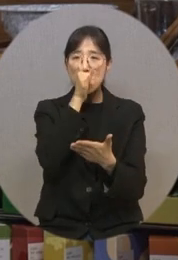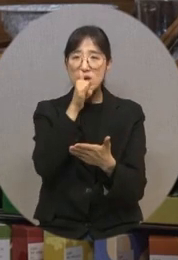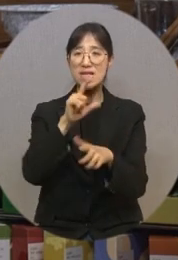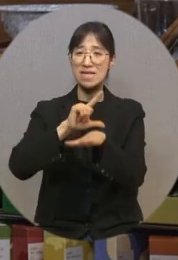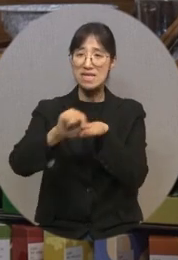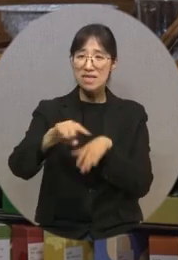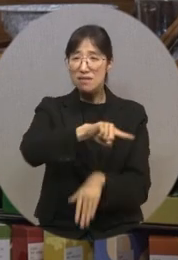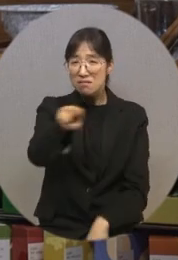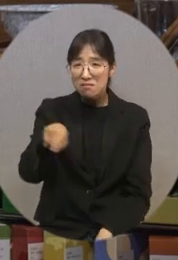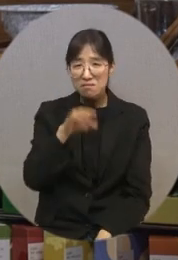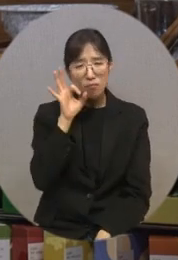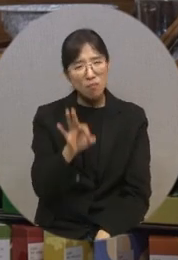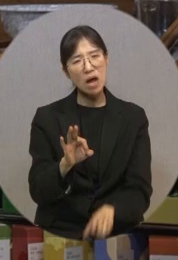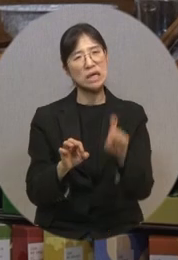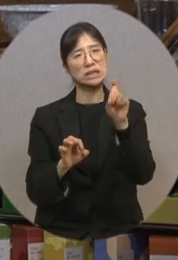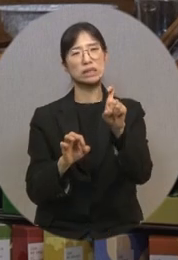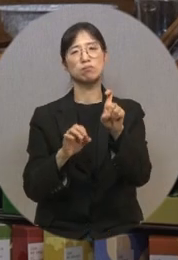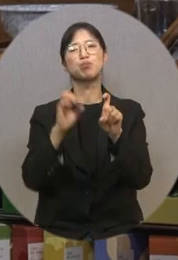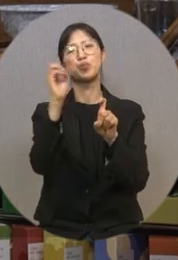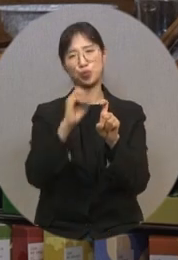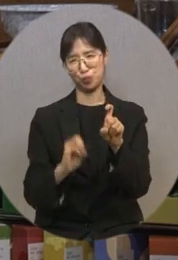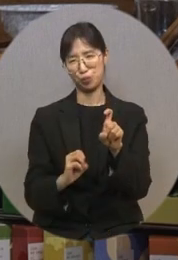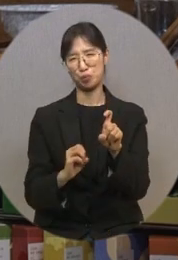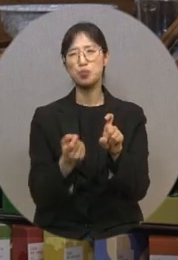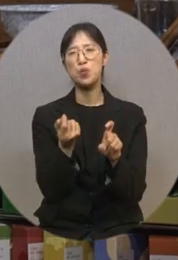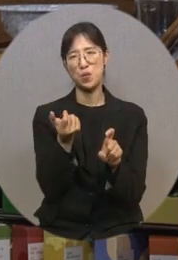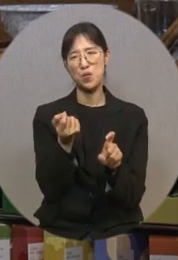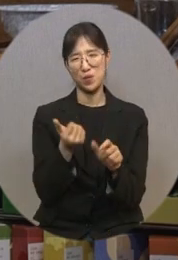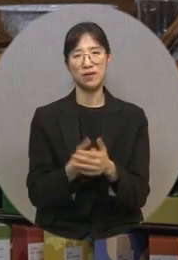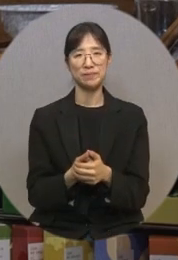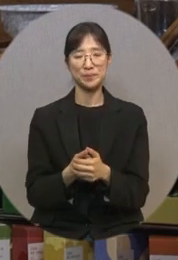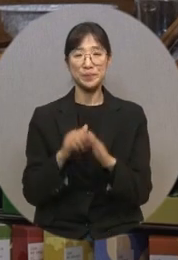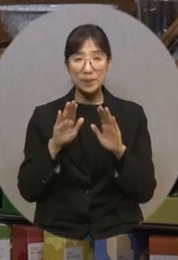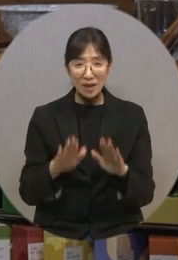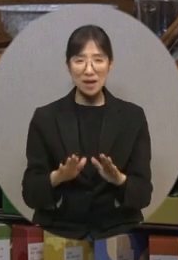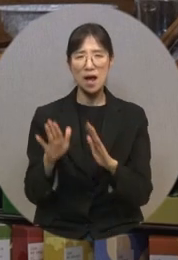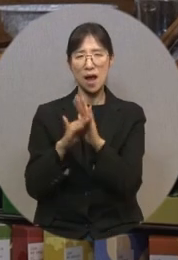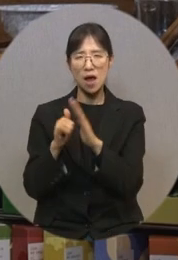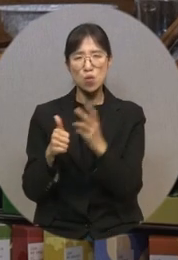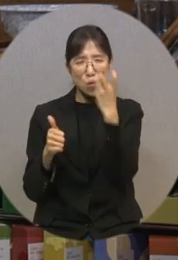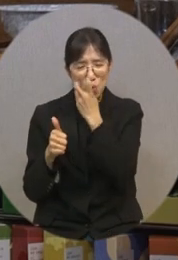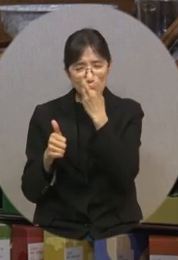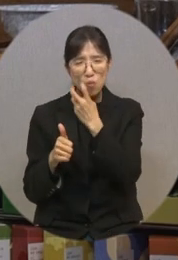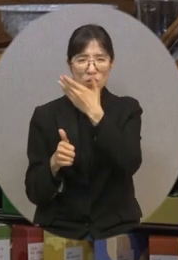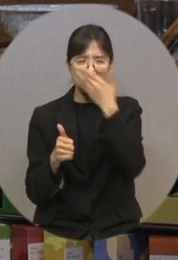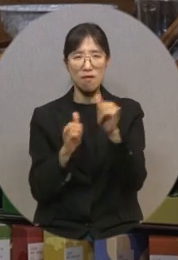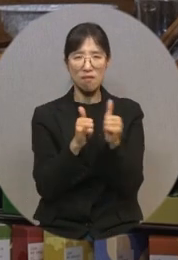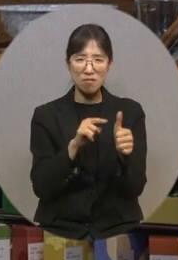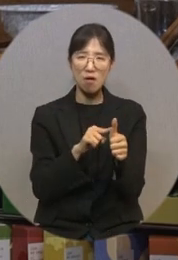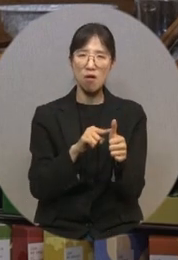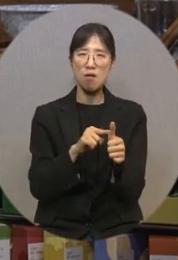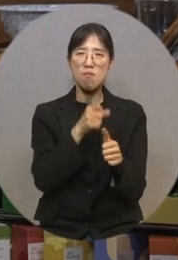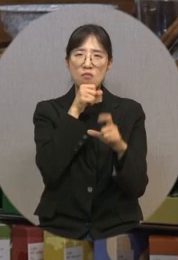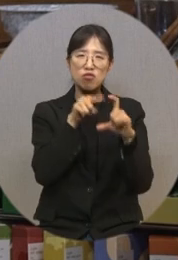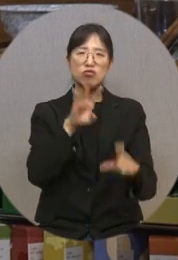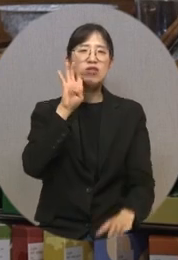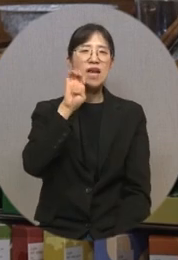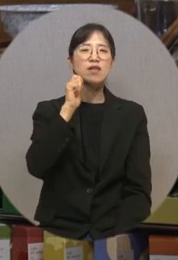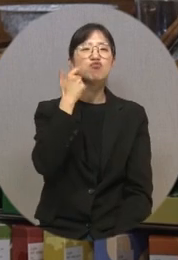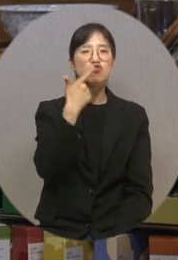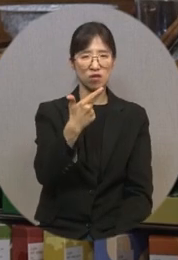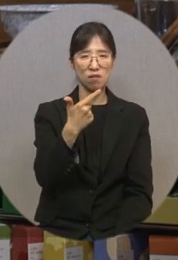약 10%에 불과합니다. 현재 가족돌봄 청년들은 평균 46개월 그리고